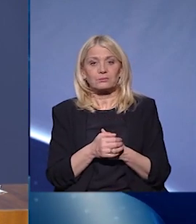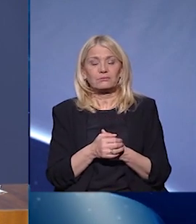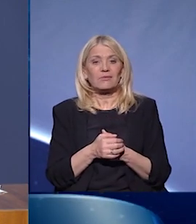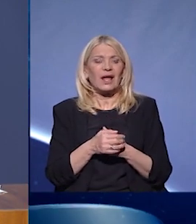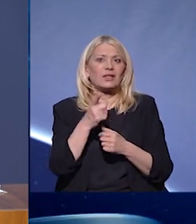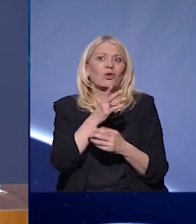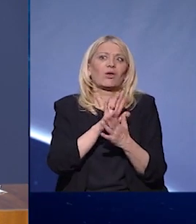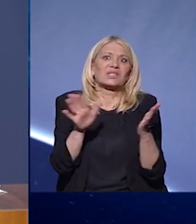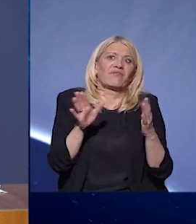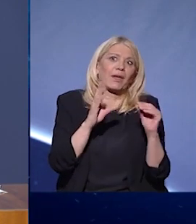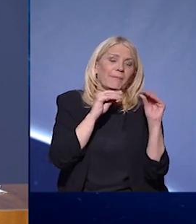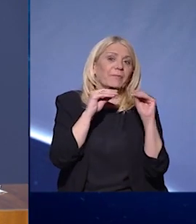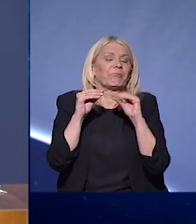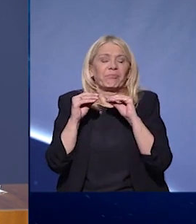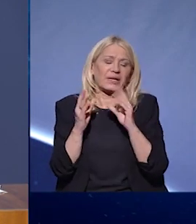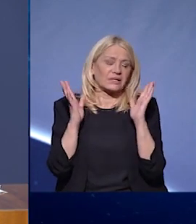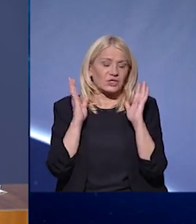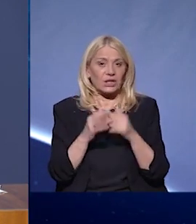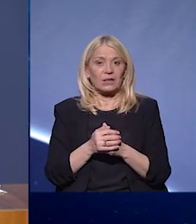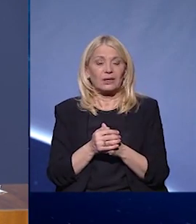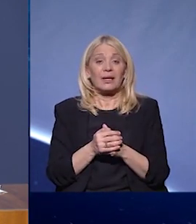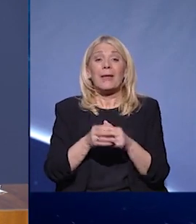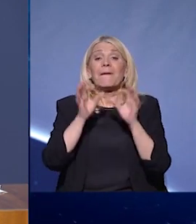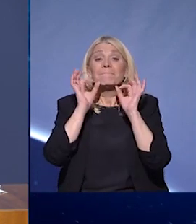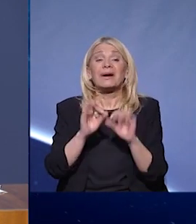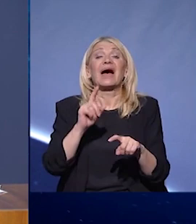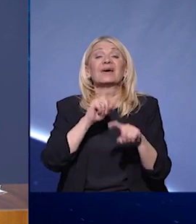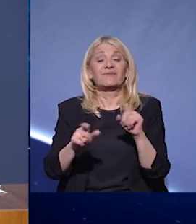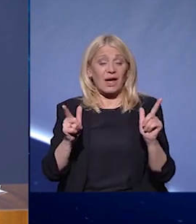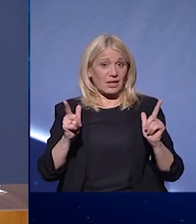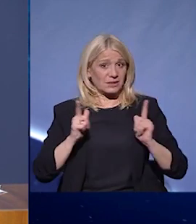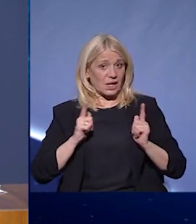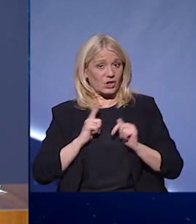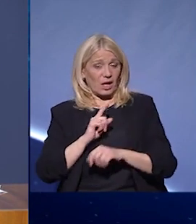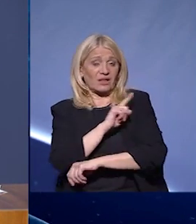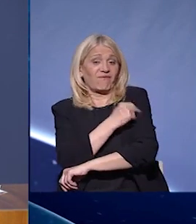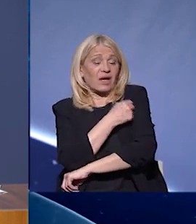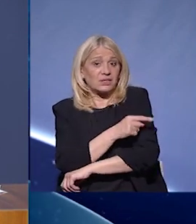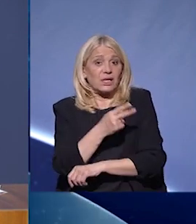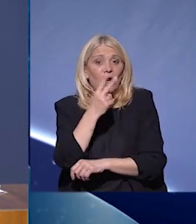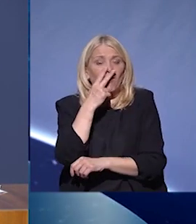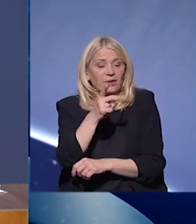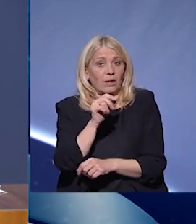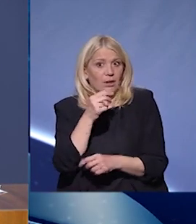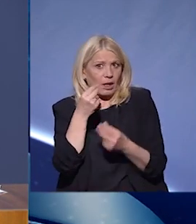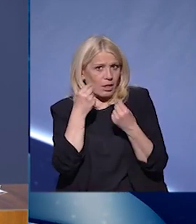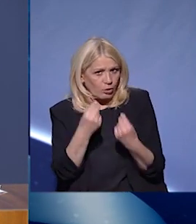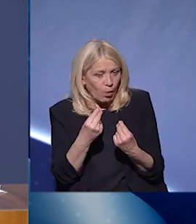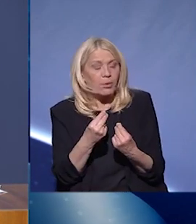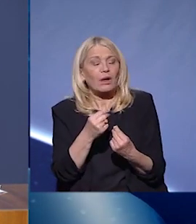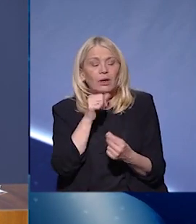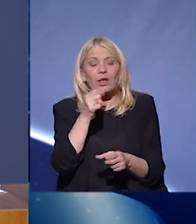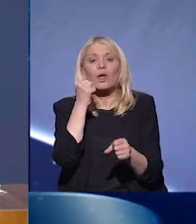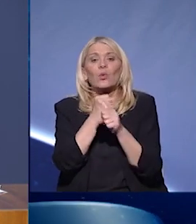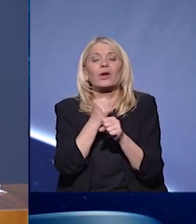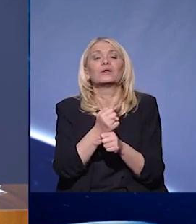To je sve teoretisanje. Prava stvar je sačekati vakcinu, videti njenu efikasnost i